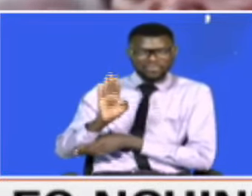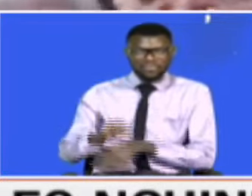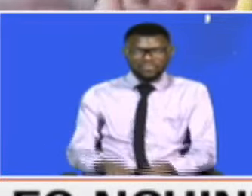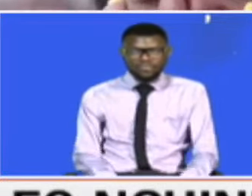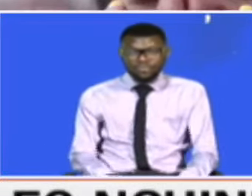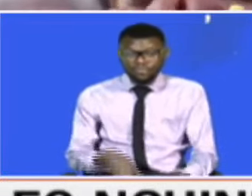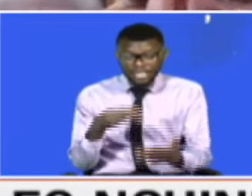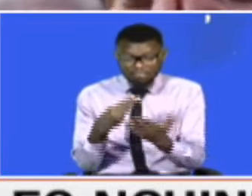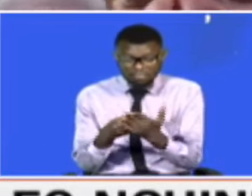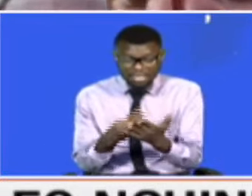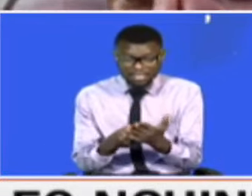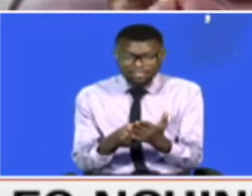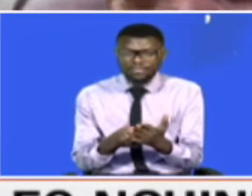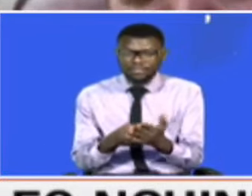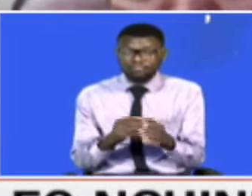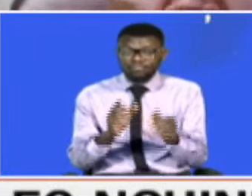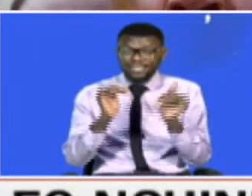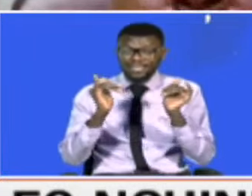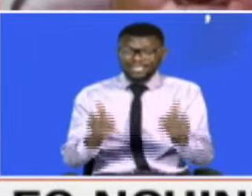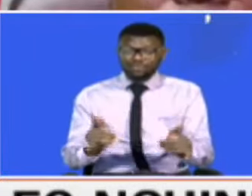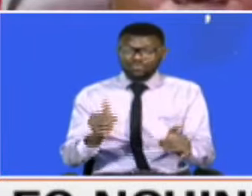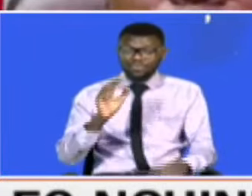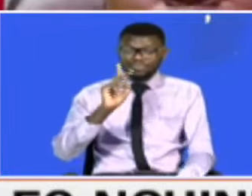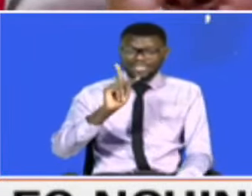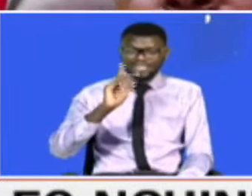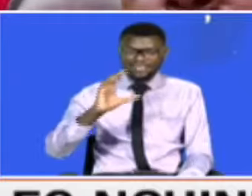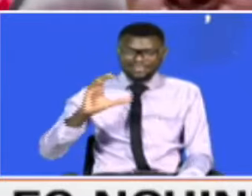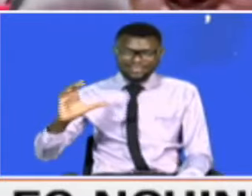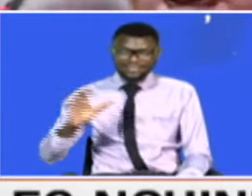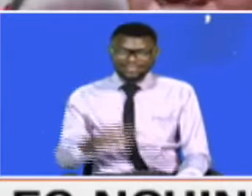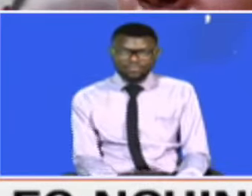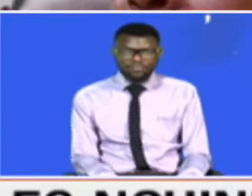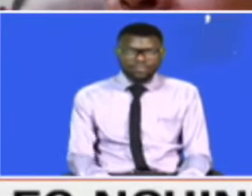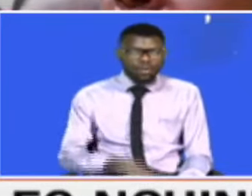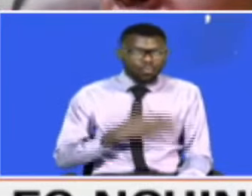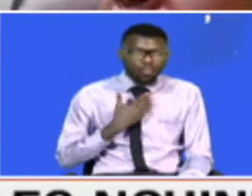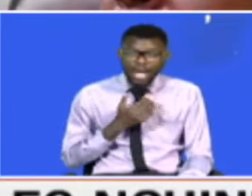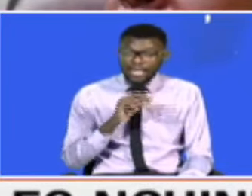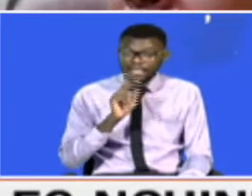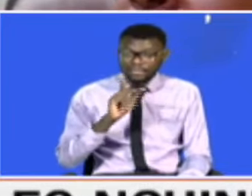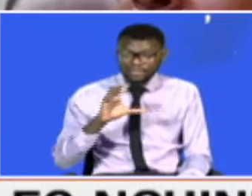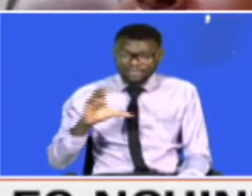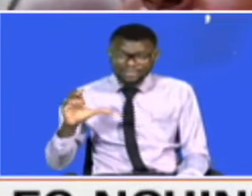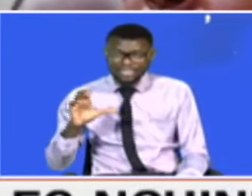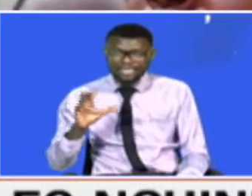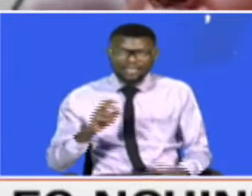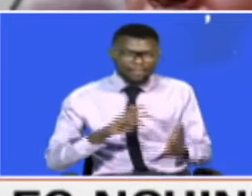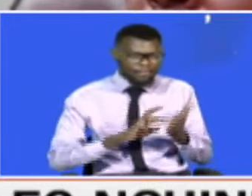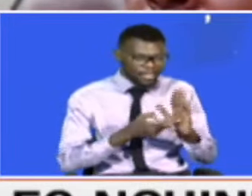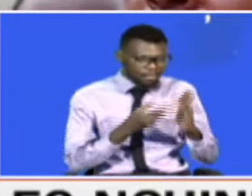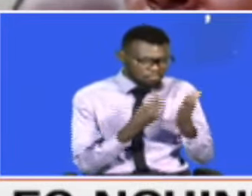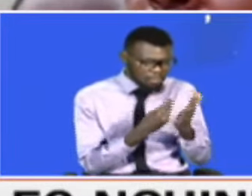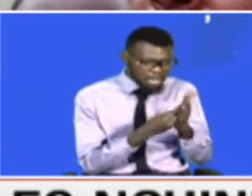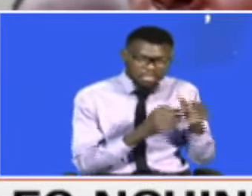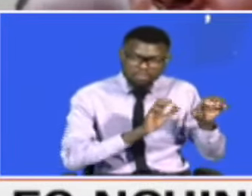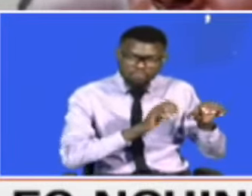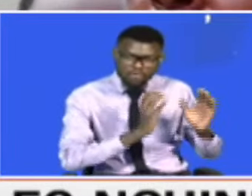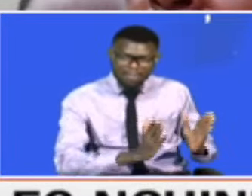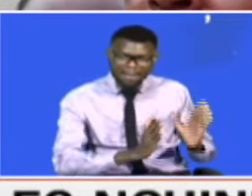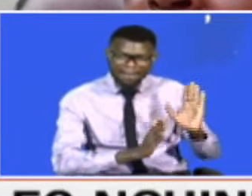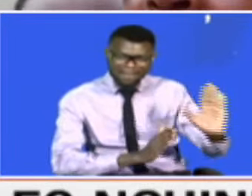ambayo tunapea new KCC, na tunataka new KCC ikae kama defense ya pesa ya wakulima ya